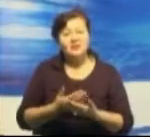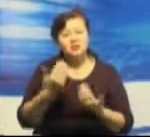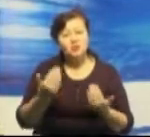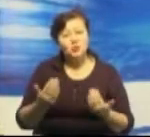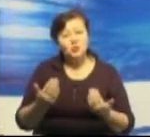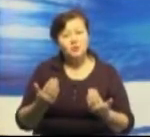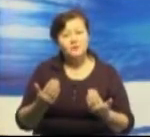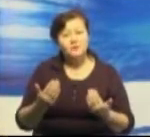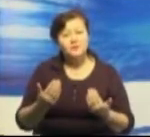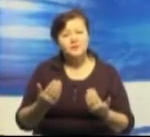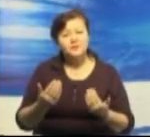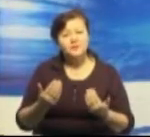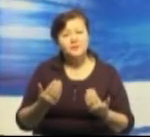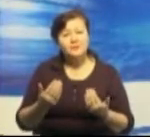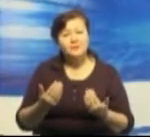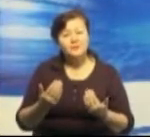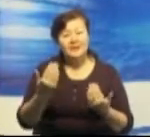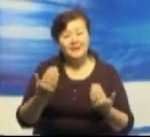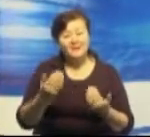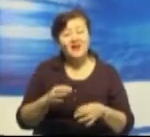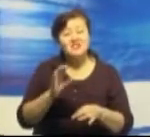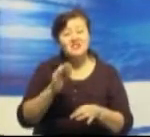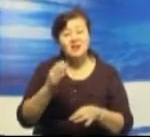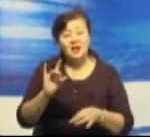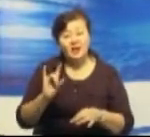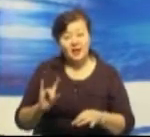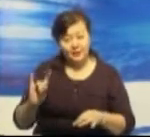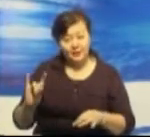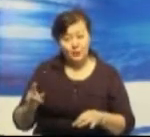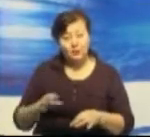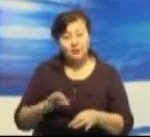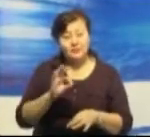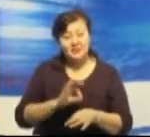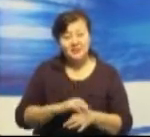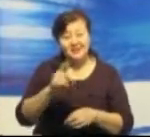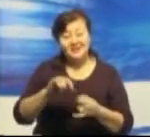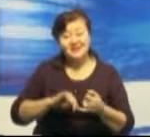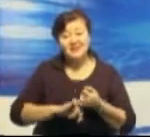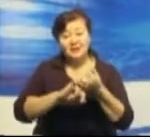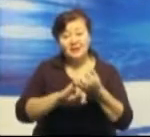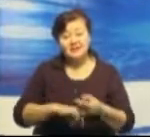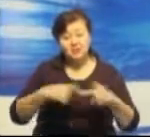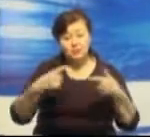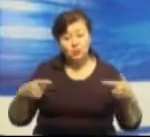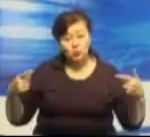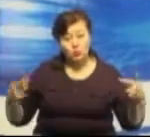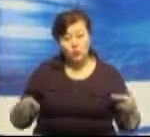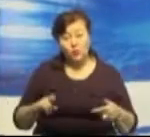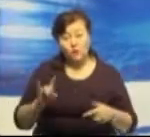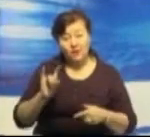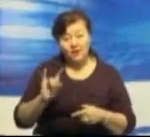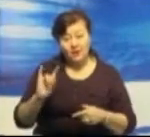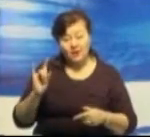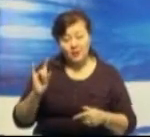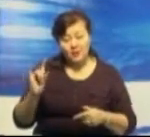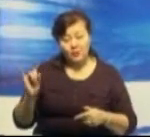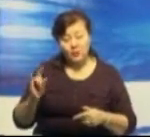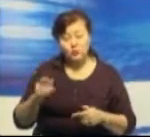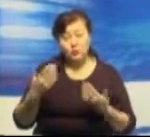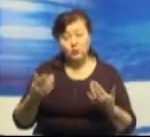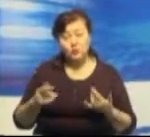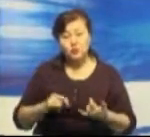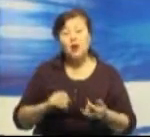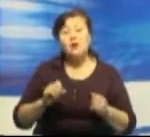ребенок, если ваш ребенок заболеет, заразит того ребенка, для того ребенка этого заболевания